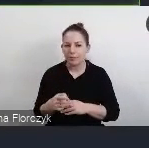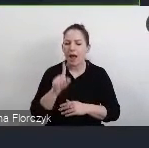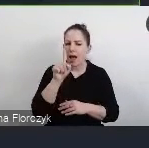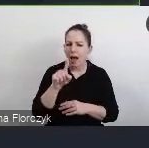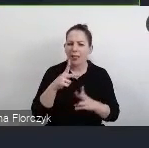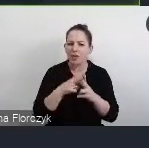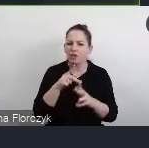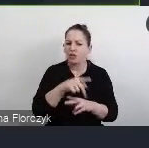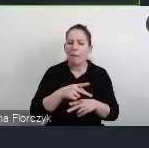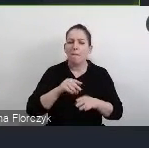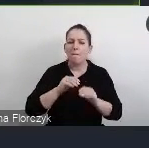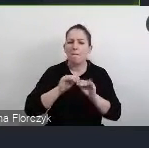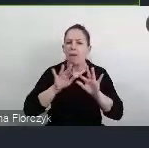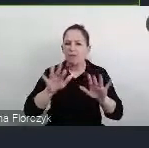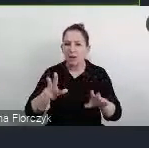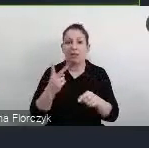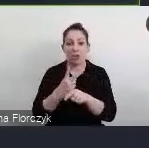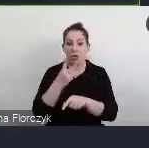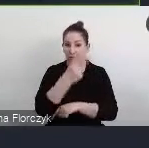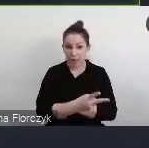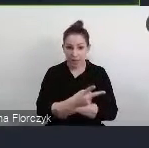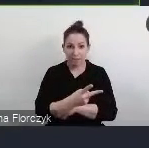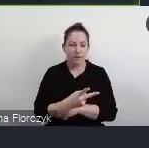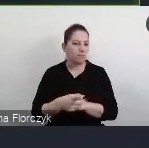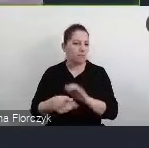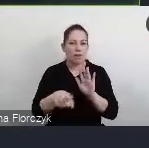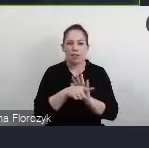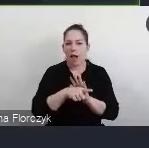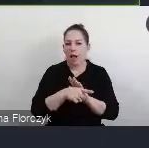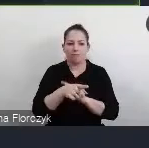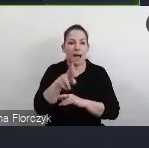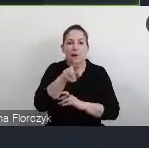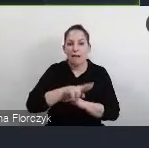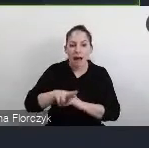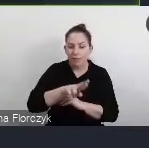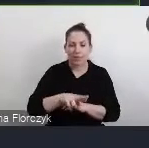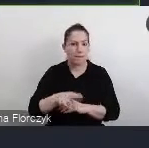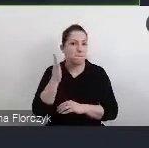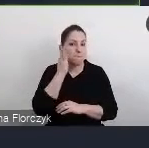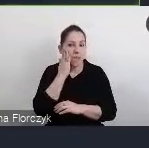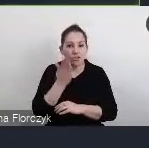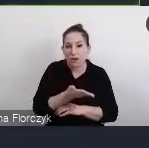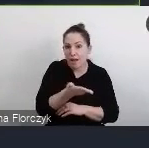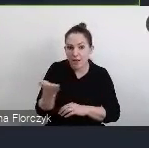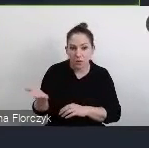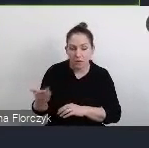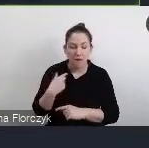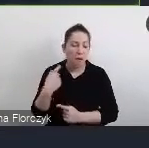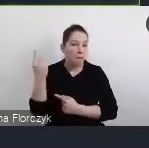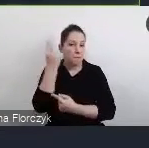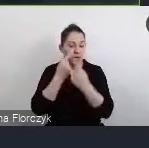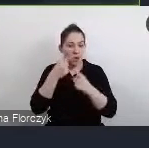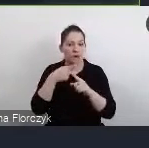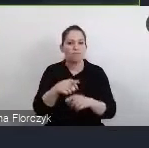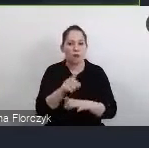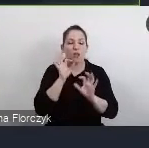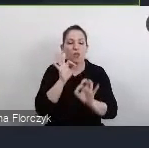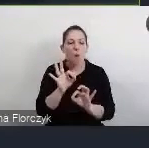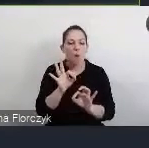narzędzie powszechnie jakby dostępne i dla radnych, i dla mieszkańców. I tutaj myślę, że to jest też dobra